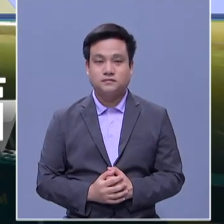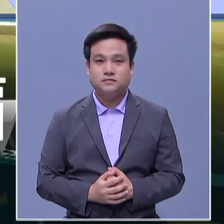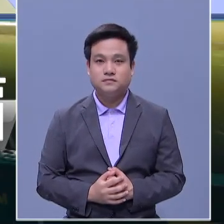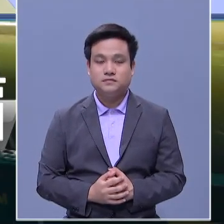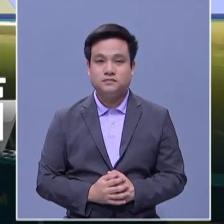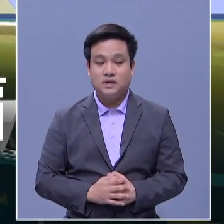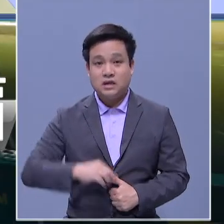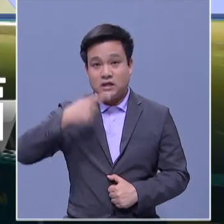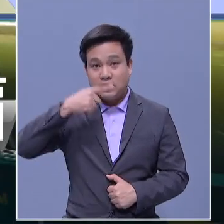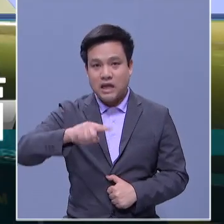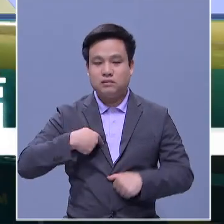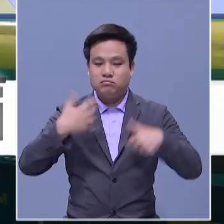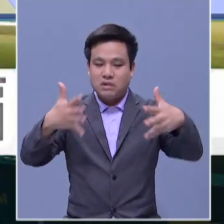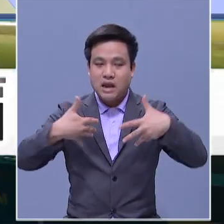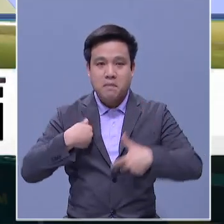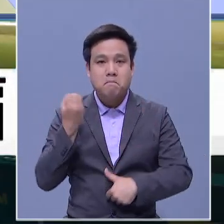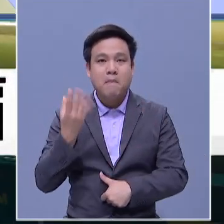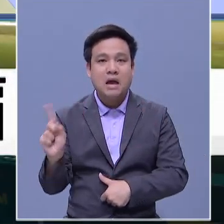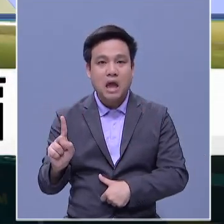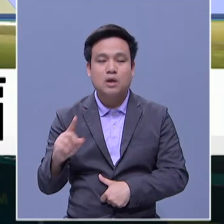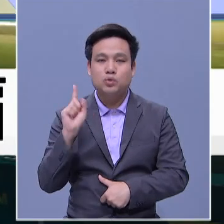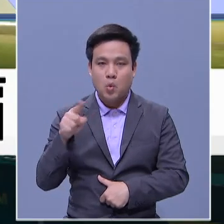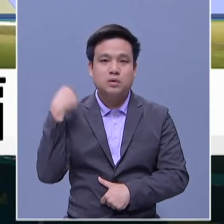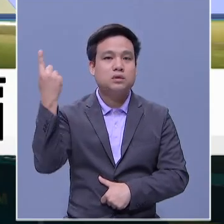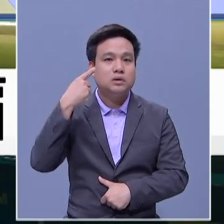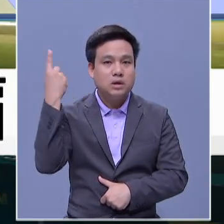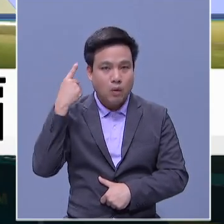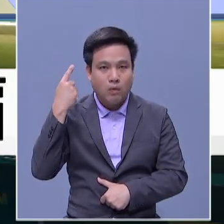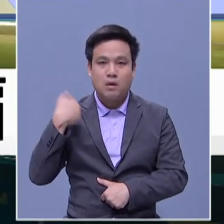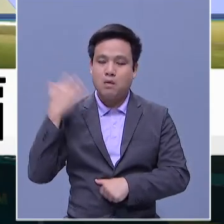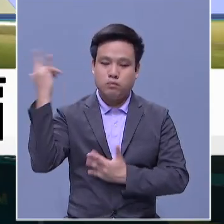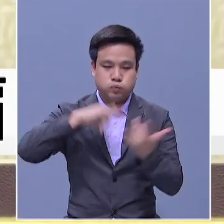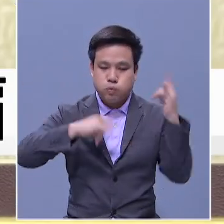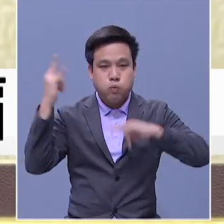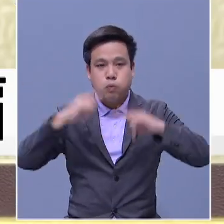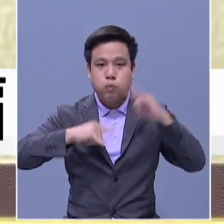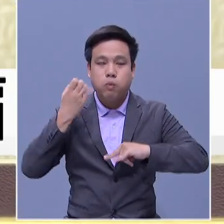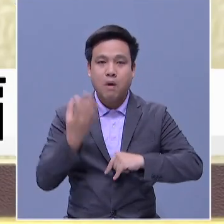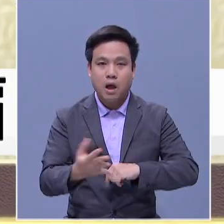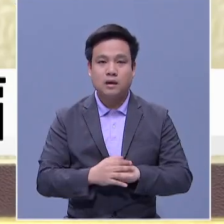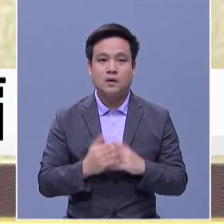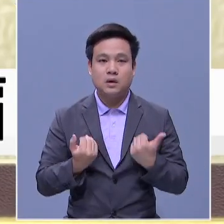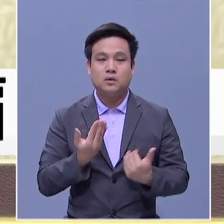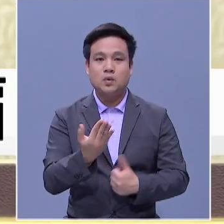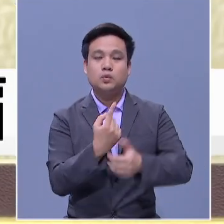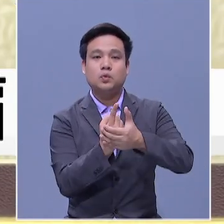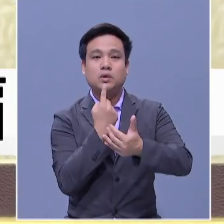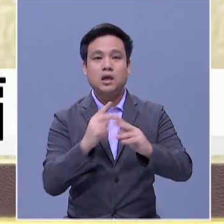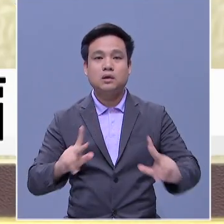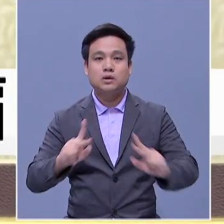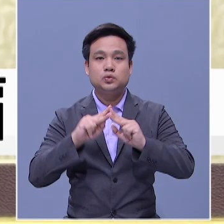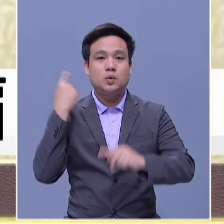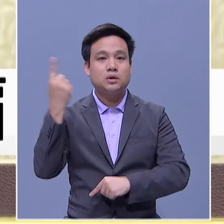เป็นหลักอยู่นะคะล่าสุดคุณชัยวัชรงค์ค่ะโฆษกประจำสำนักนายกรัฐมนตรีก็เปิดเผยถึงตัวเลขนักท่องเที่ยวต่างชาติที่มาเที่ยวไท